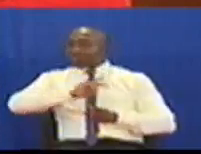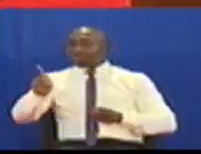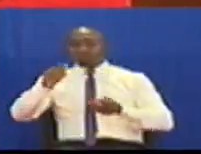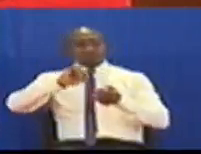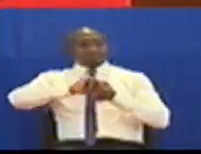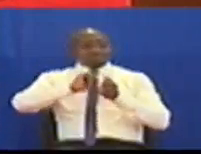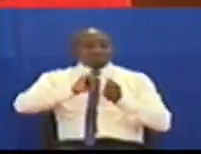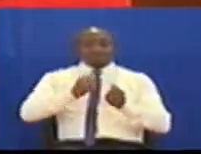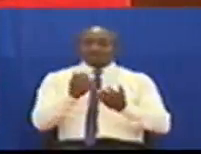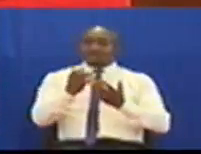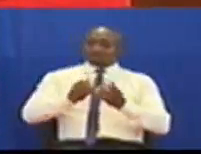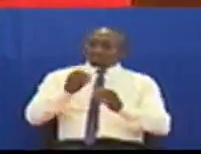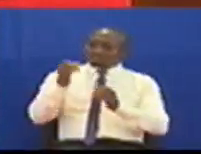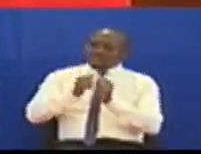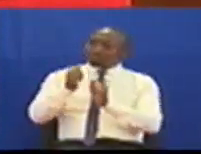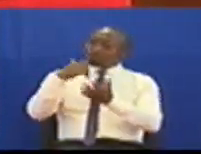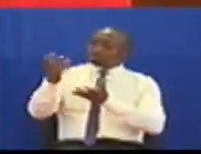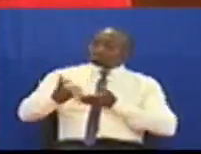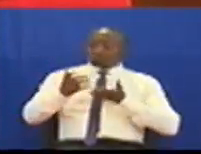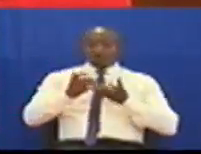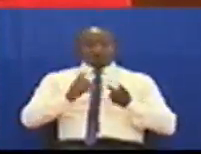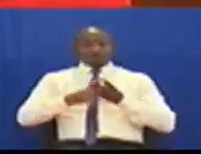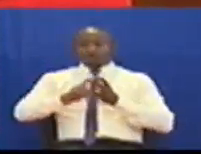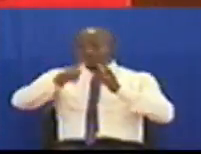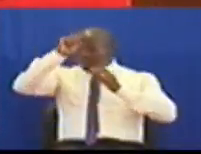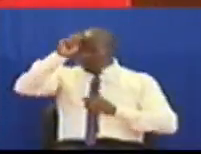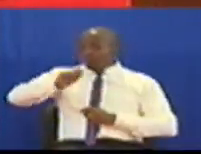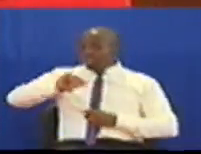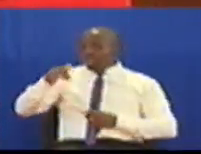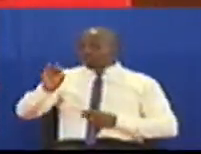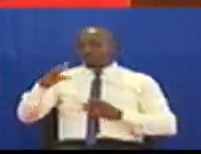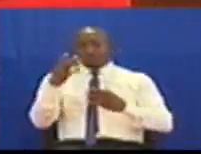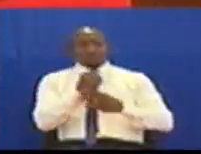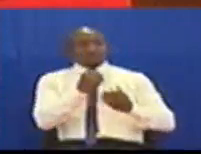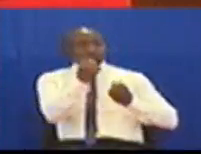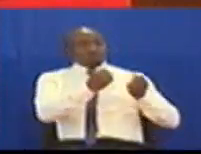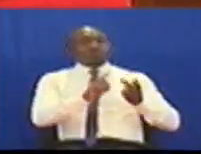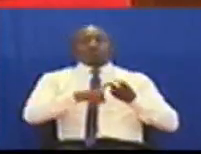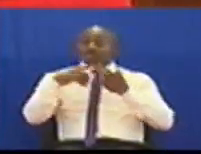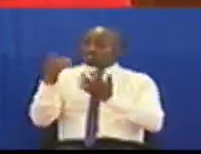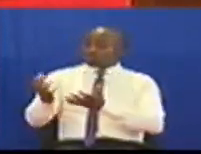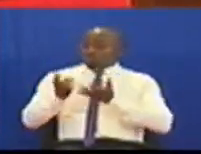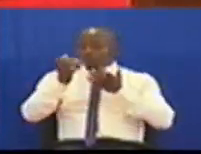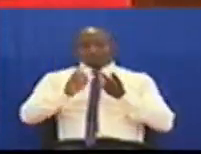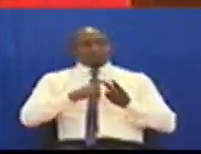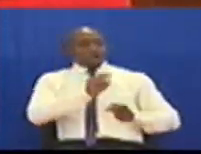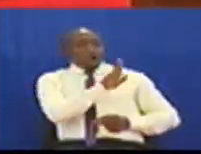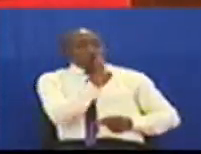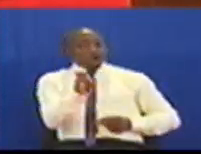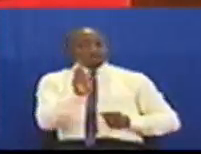issue ya kuchukuliwa, Mheshimiwa Jafu na wasaidizi wake walikuwa tayari, hata pamoja na wakurugenzi walikuwa wanachukua. Kwa hivyo hizi hoja ambazo